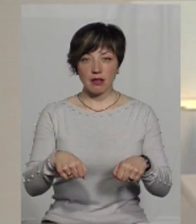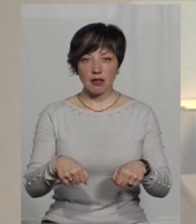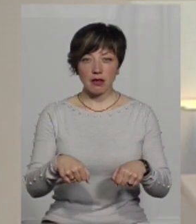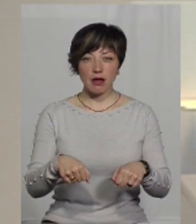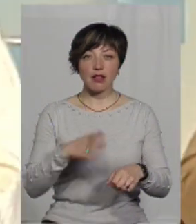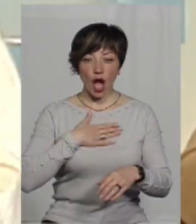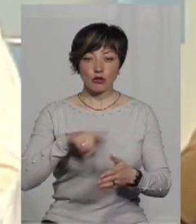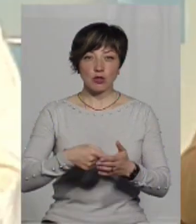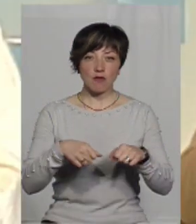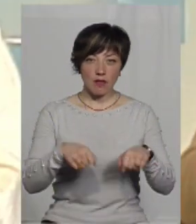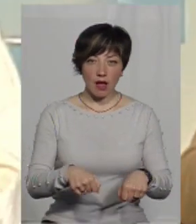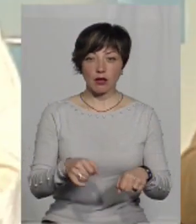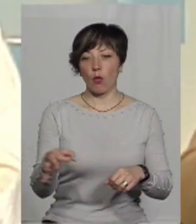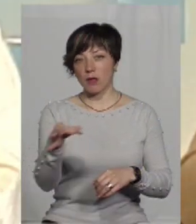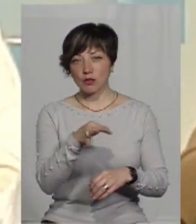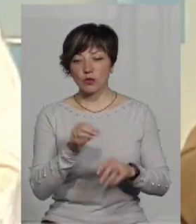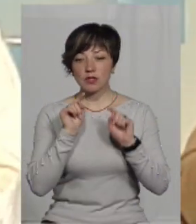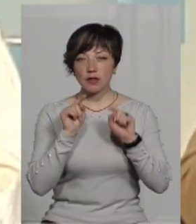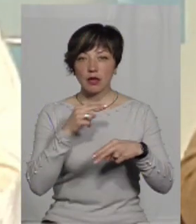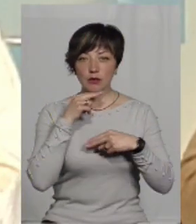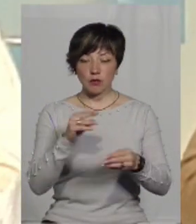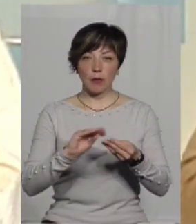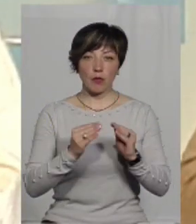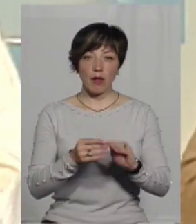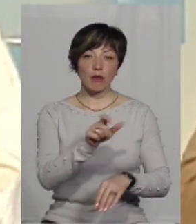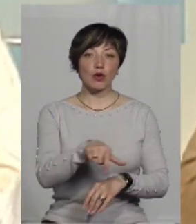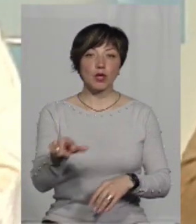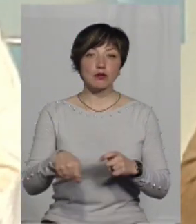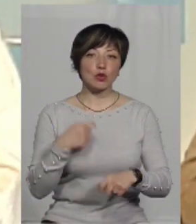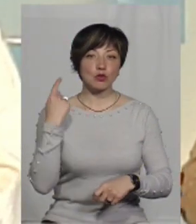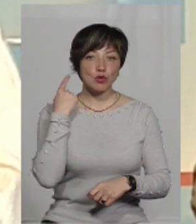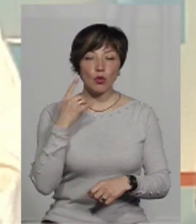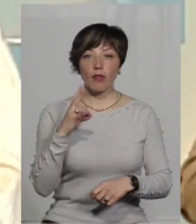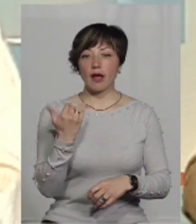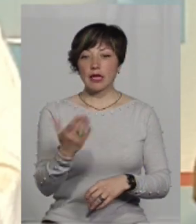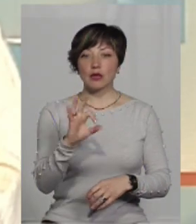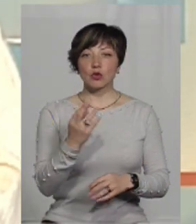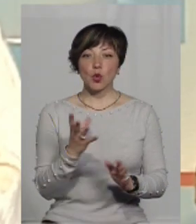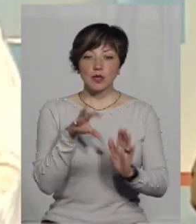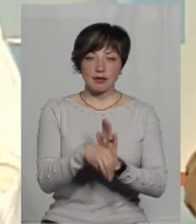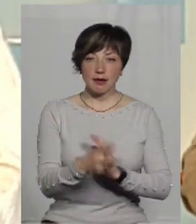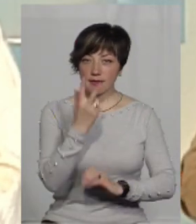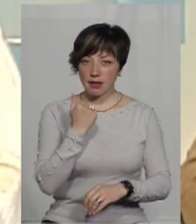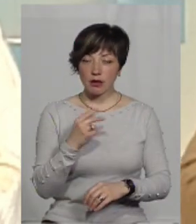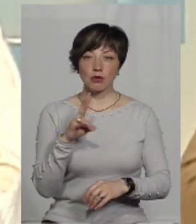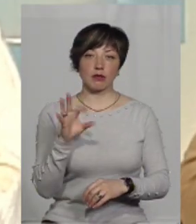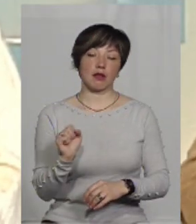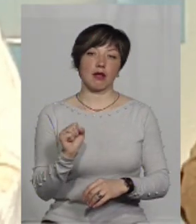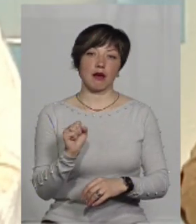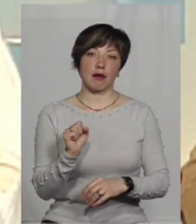нашу міську владу звертати, і не тільки міську, так і обласну, на проблеми людей з порушенням слуху, на їх соціалізацію,